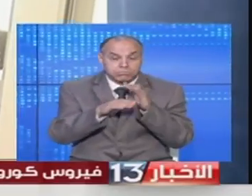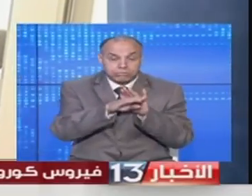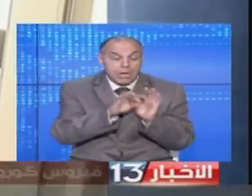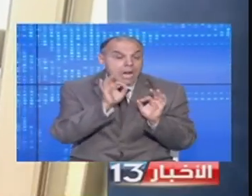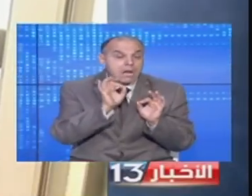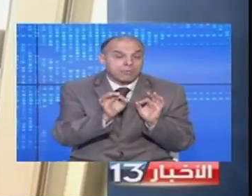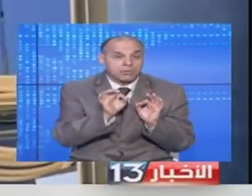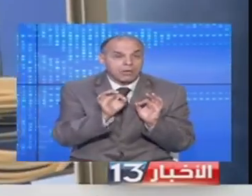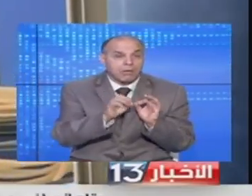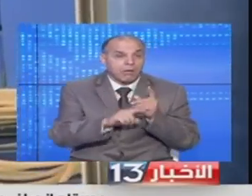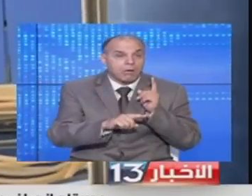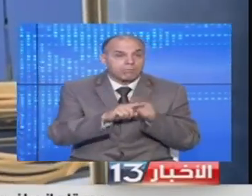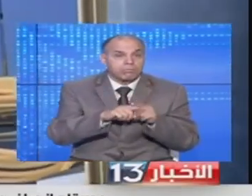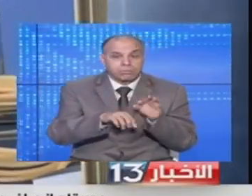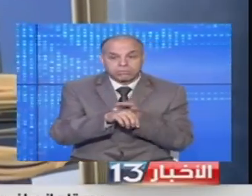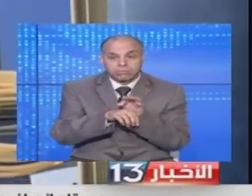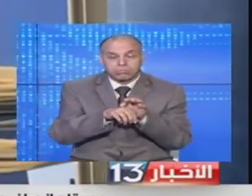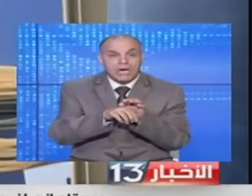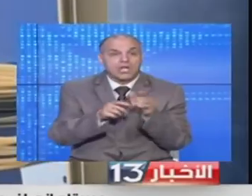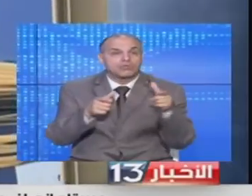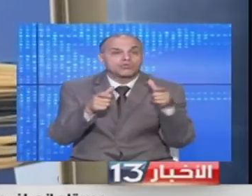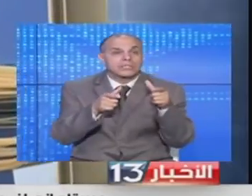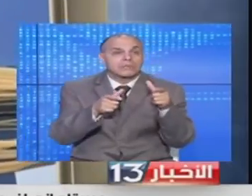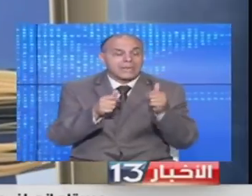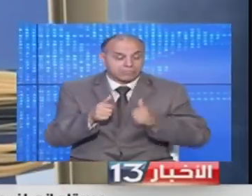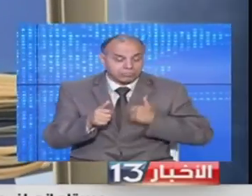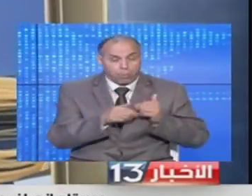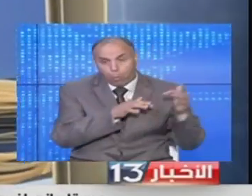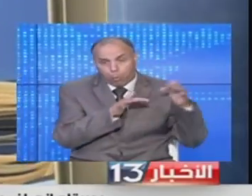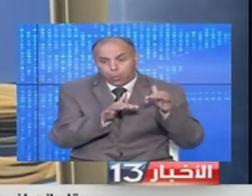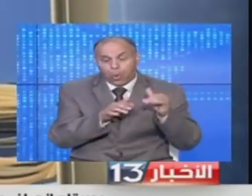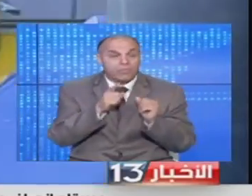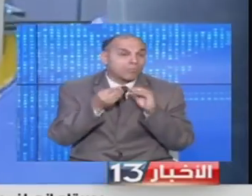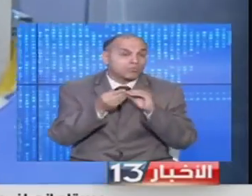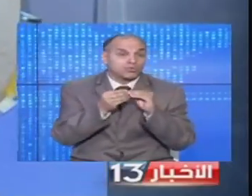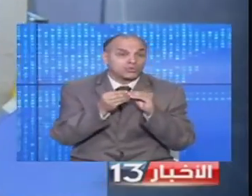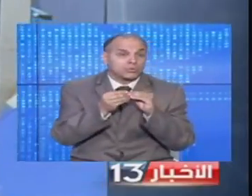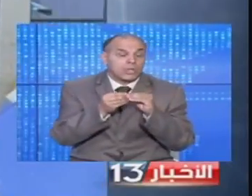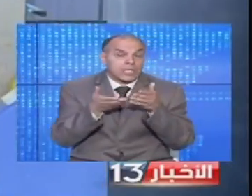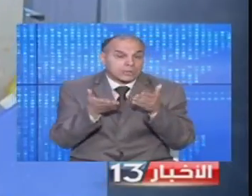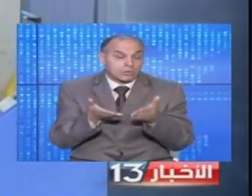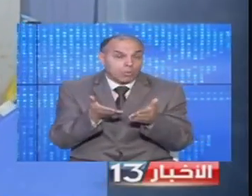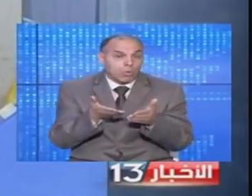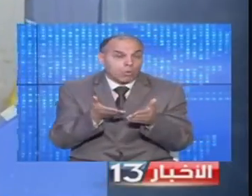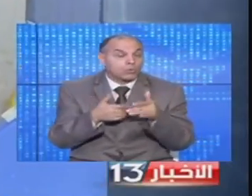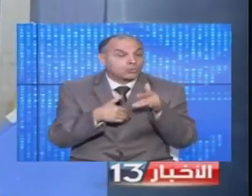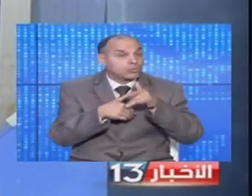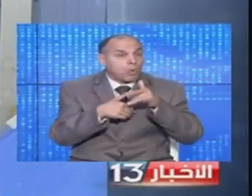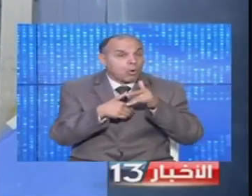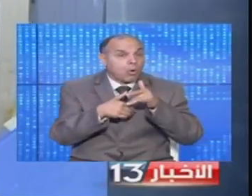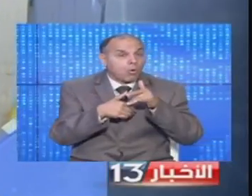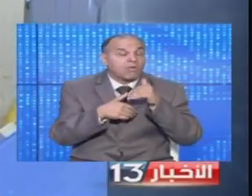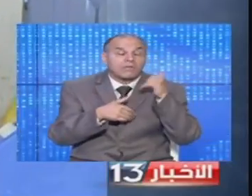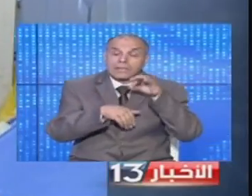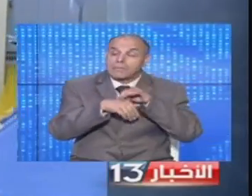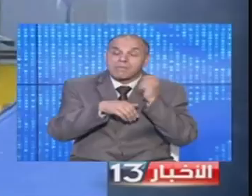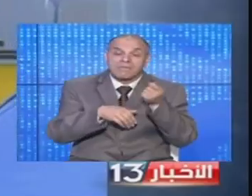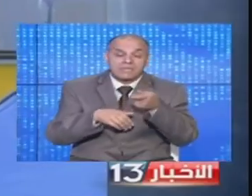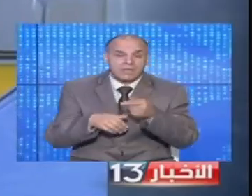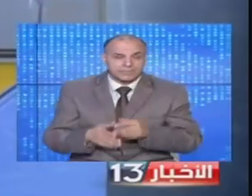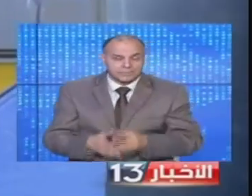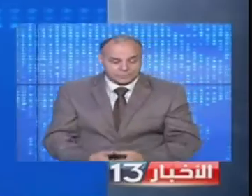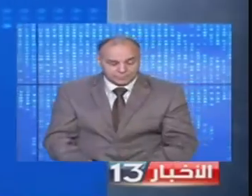لمنع حصول ضغط على المؤسسات الاستشفائيه التي تستقبل الحالات التي تتطلب تدخلا طبيا